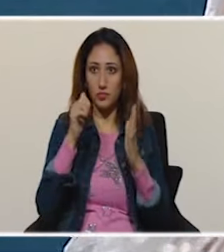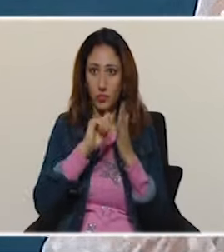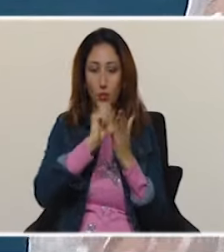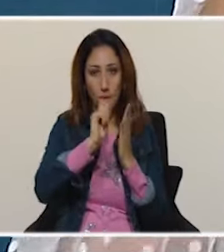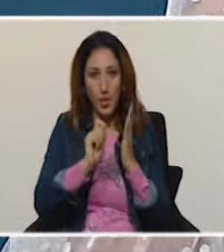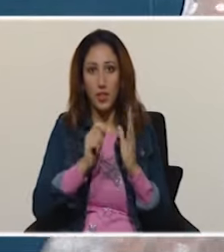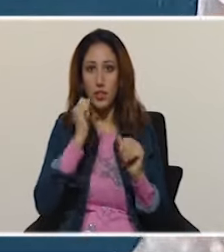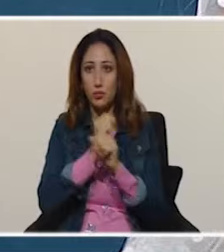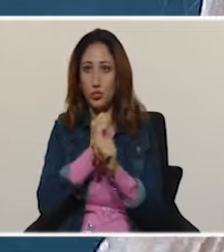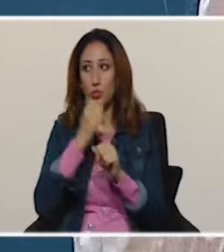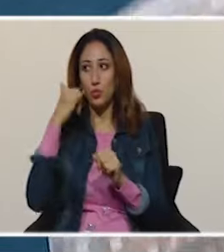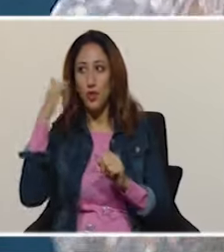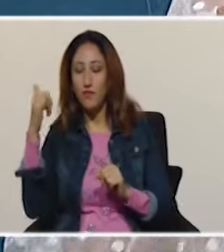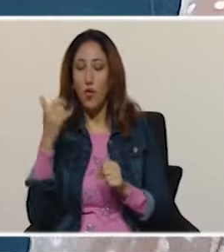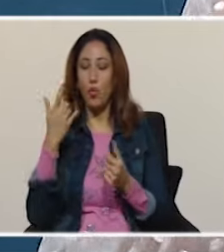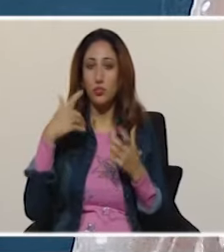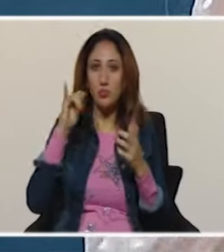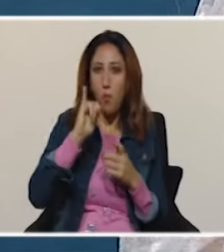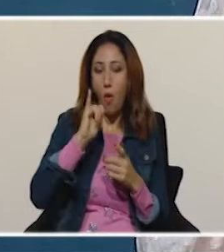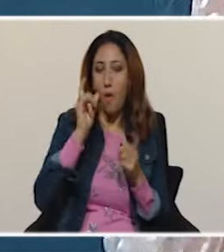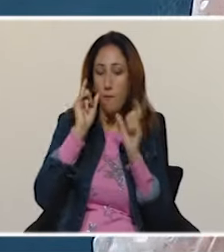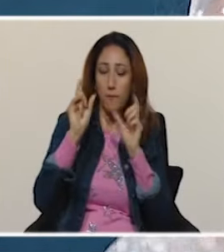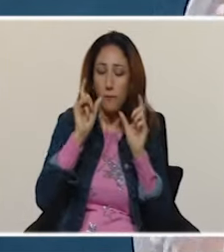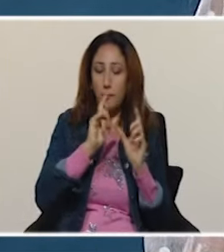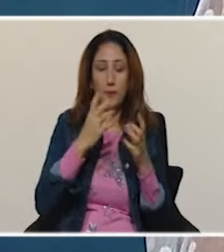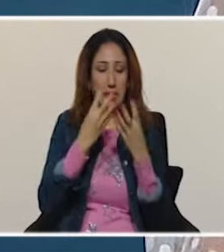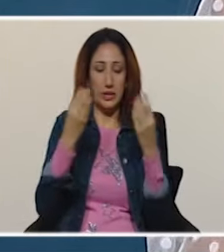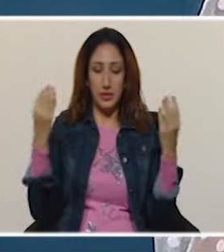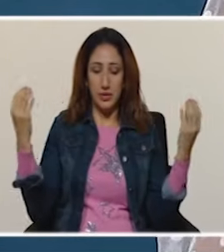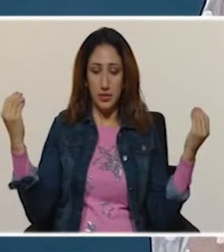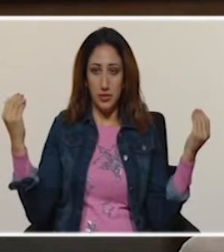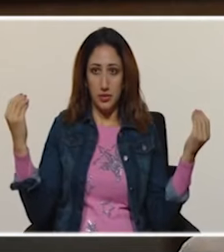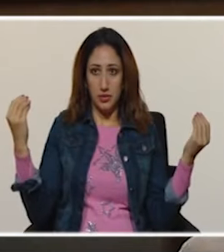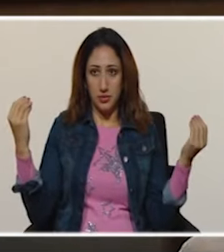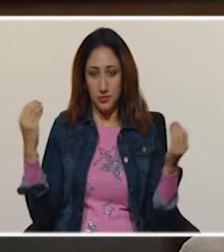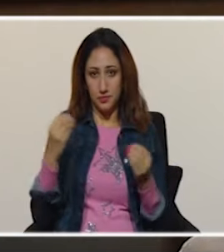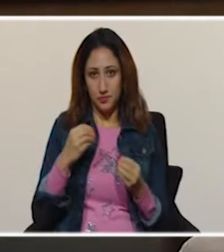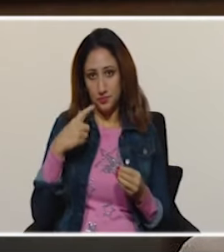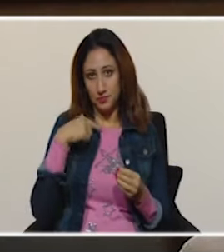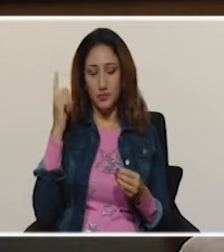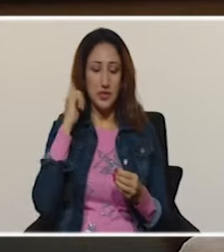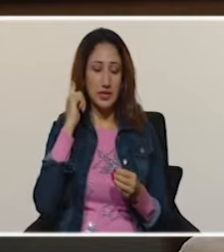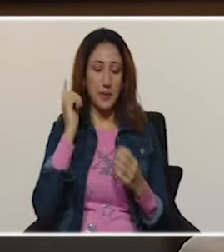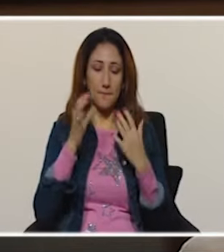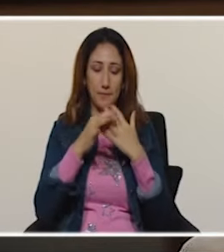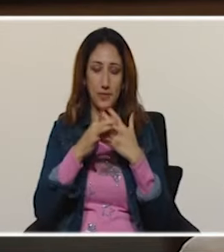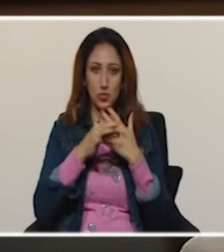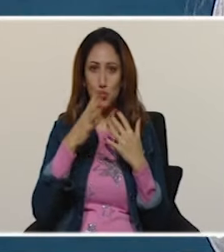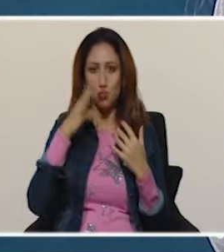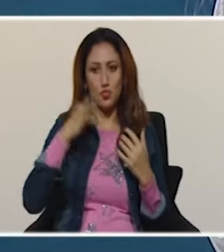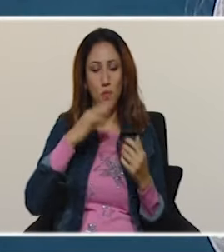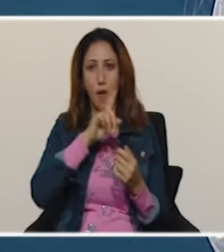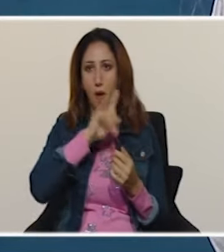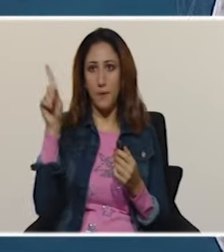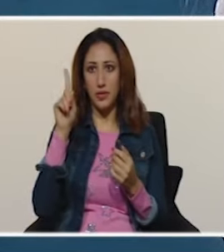وبكتب وبتصل وبظبط وبحجز يعني كثير. مره سمعتك بتقولي جوزي مش بيشكمني،